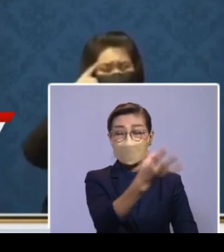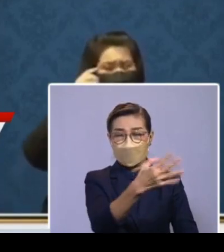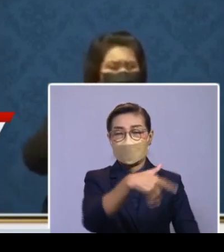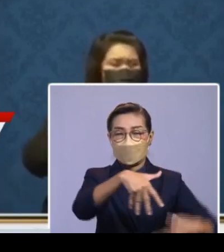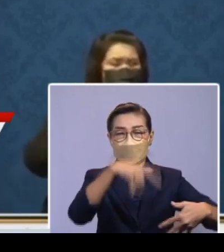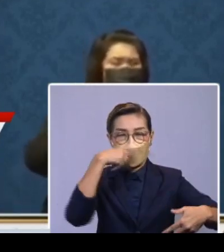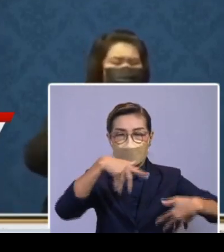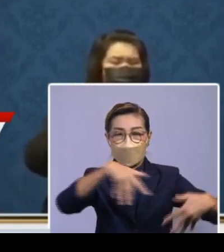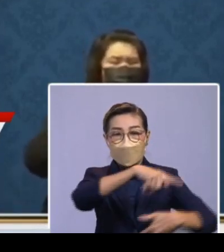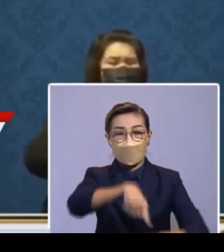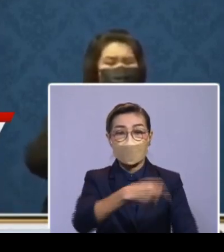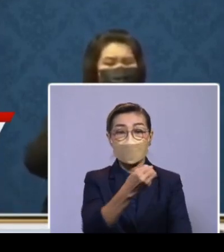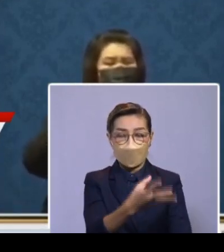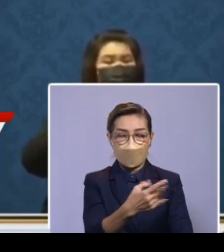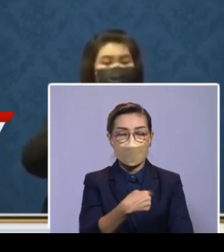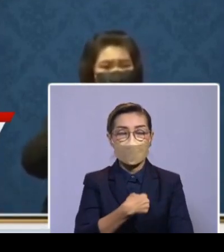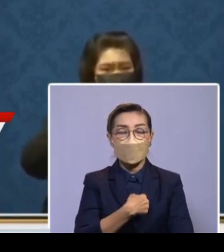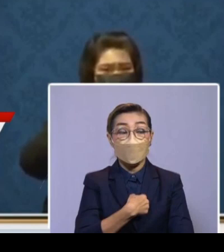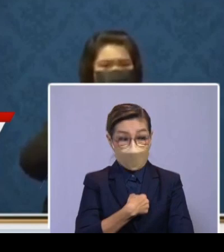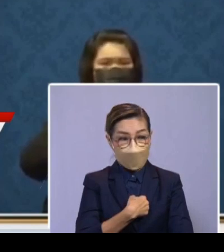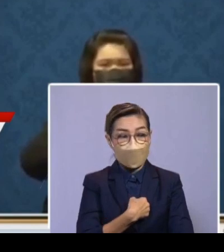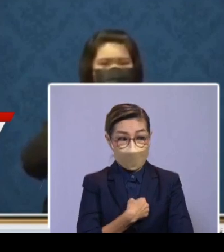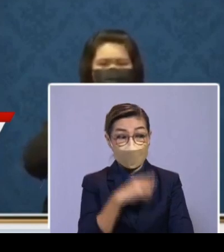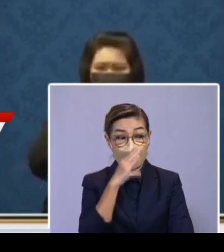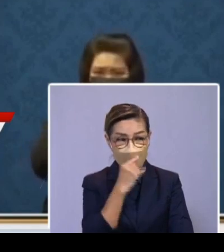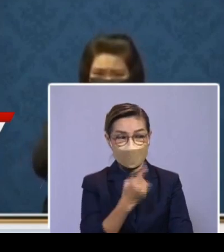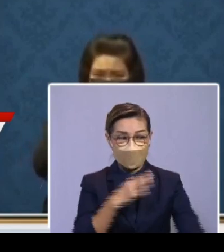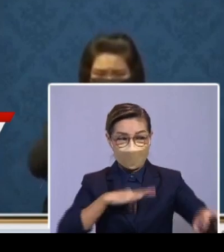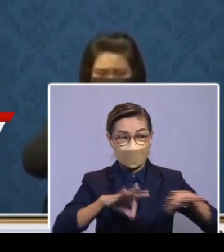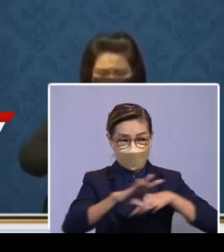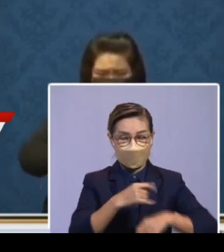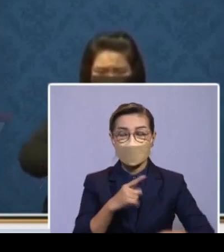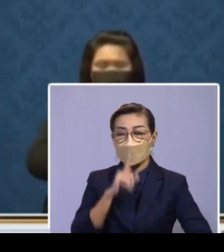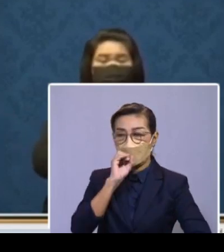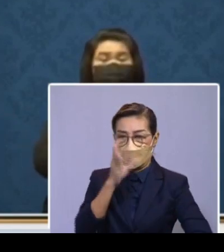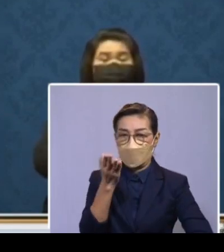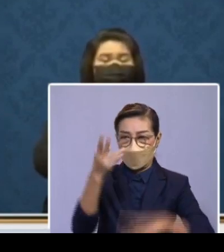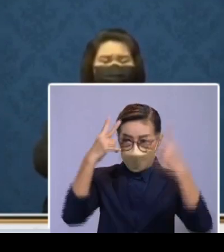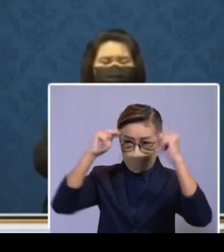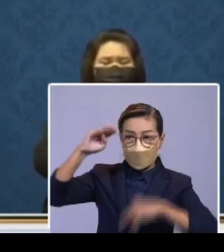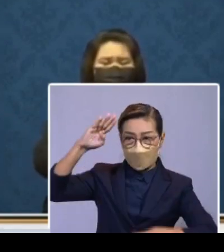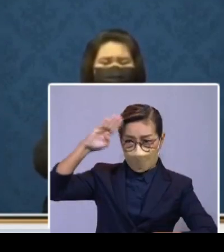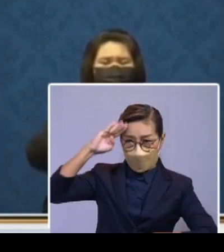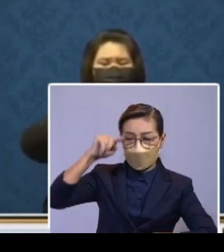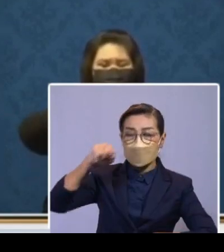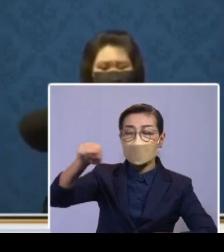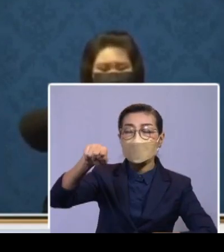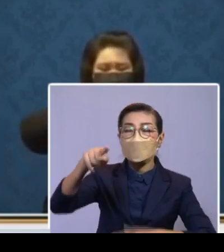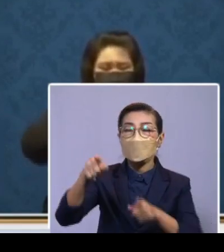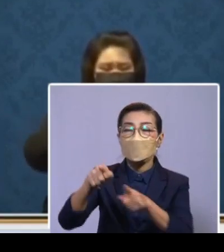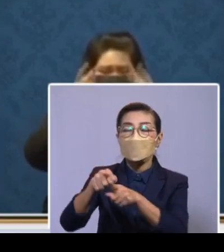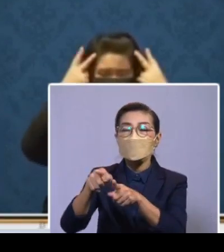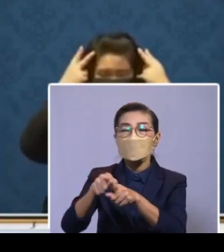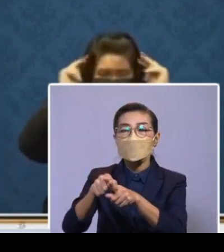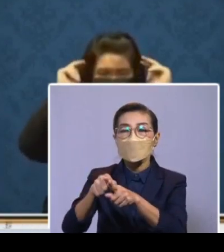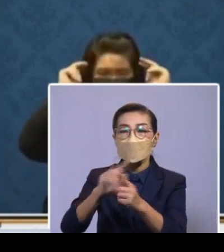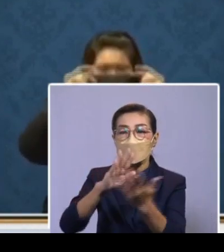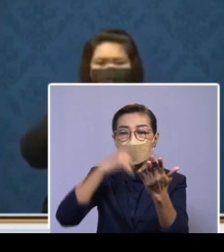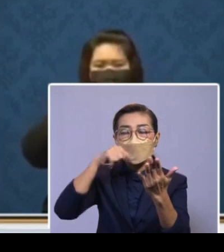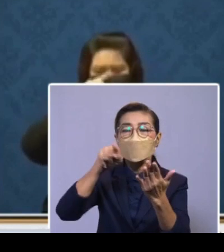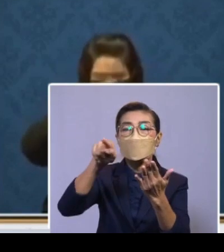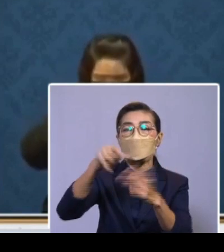ครับขอบิณฑบาตพลเอกประยุทธ์จันทร์โอชาให้ปลดปล่อยประเทศไท